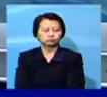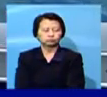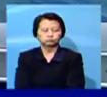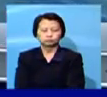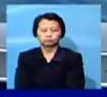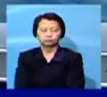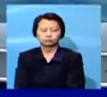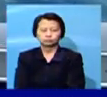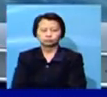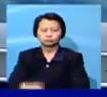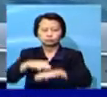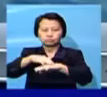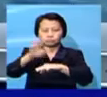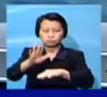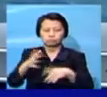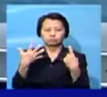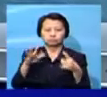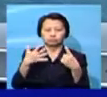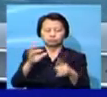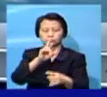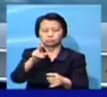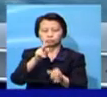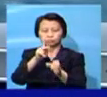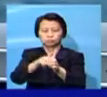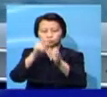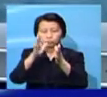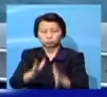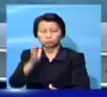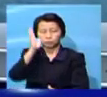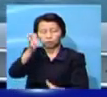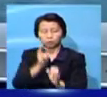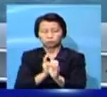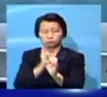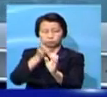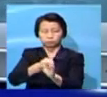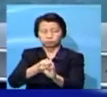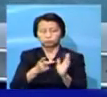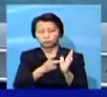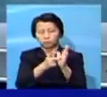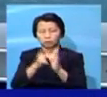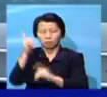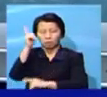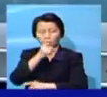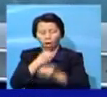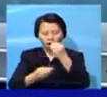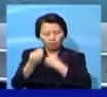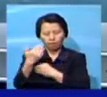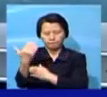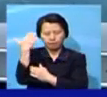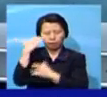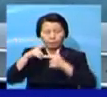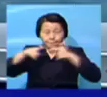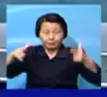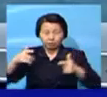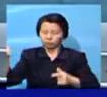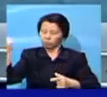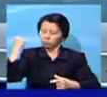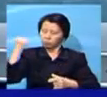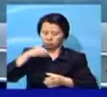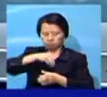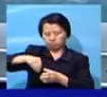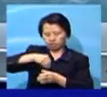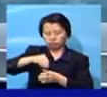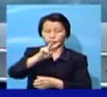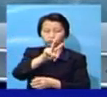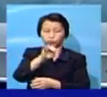tersebut lebih 15,000 peserta dijangka menyertai kempen hari sarapan terbesar Milo 2017 yang